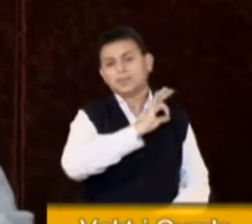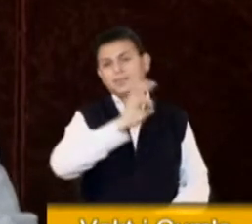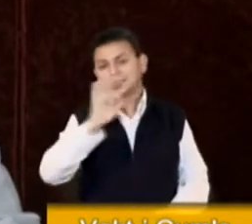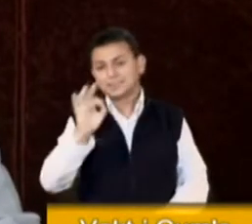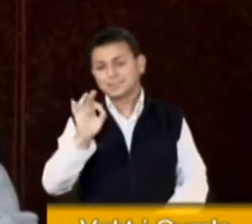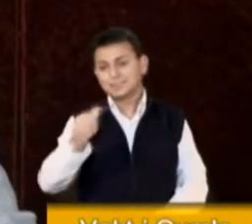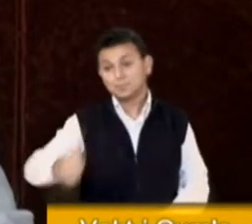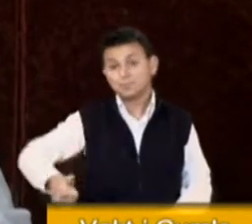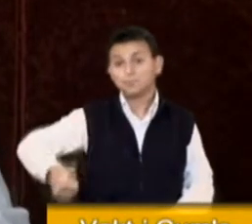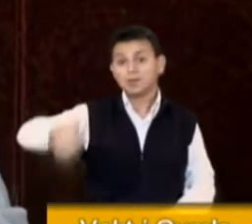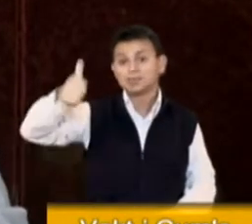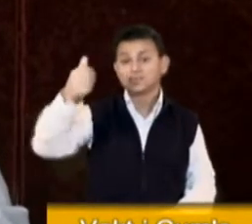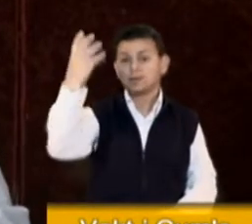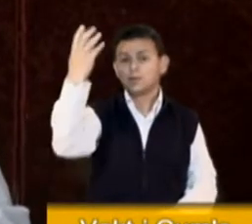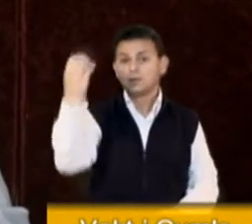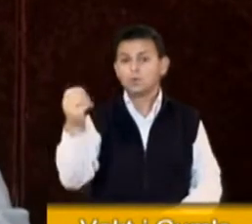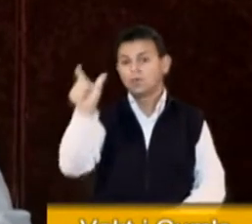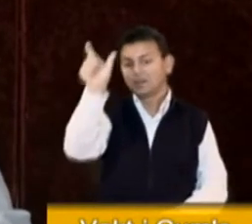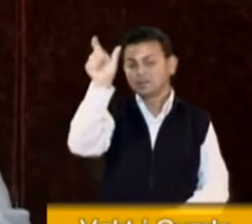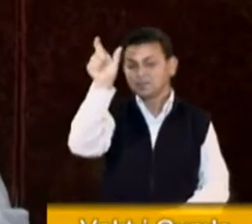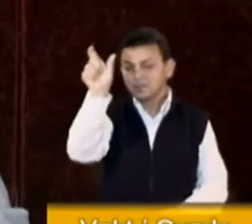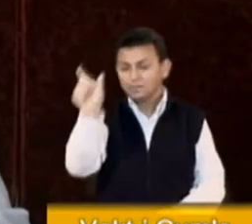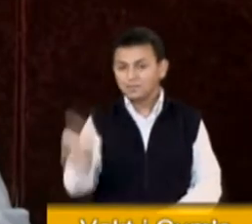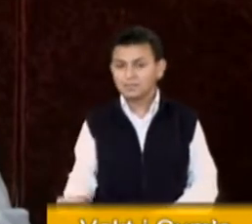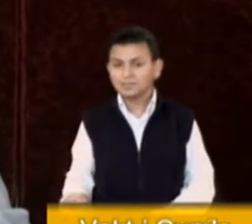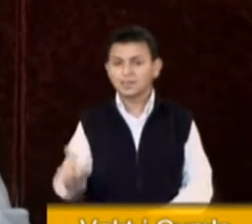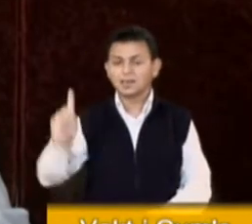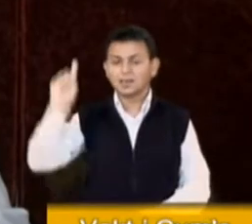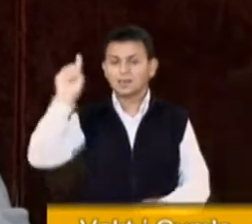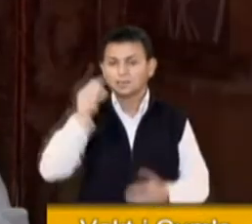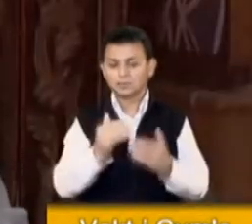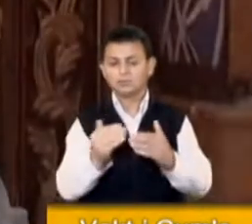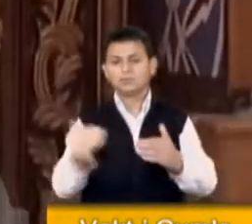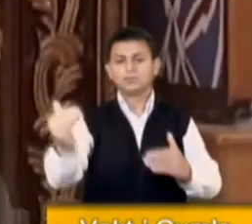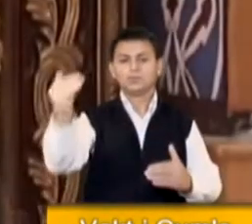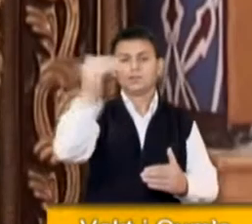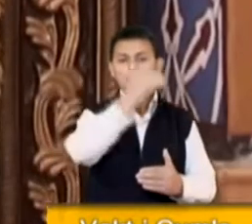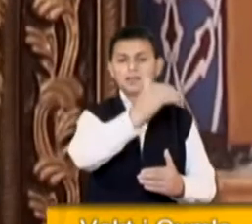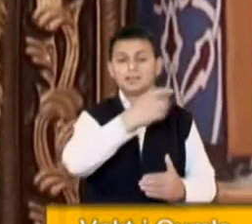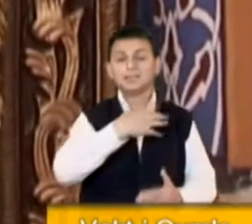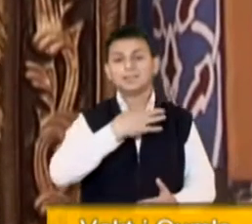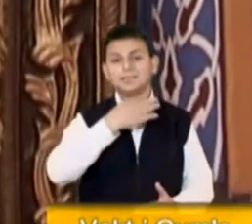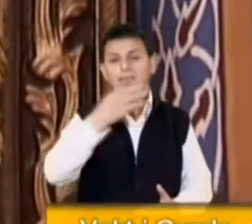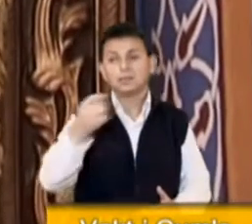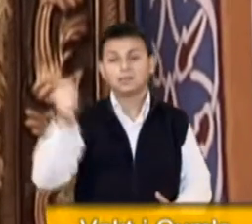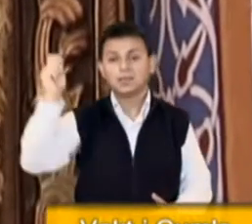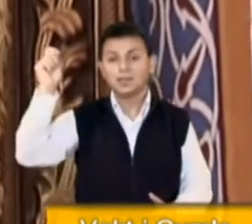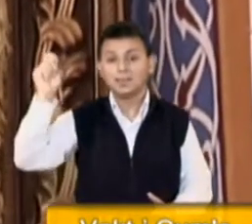varlıklı olduğu halde Allahu Zülcelal'ın nimetlerine şükredeceği yerde nankörlük eden kimse